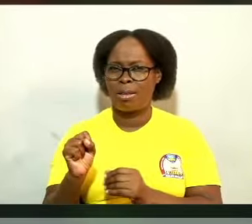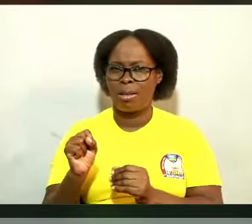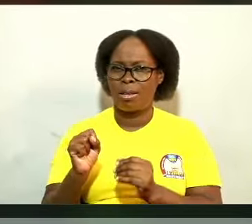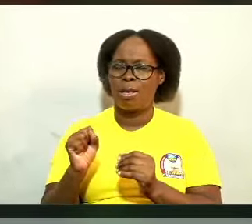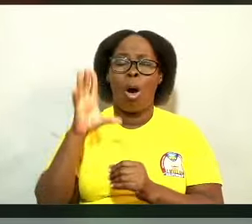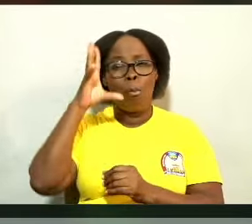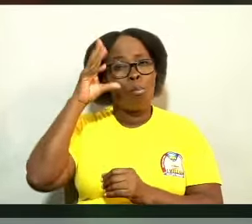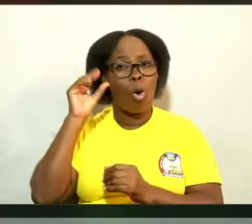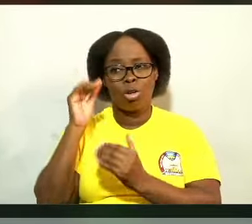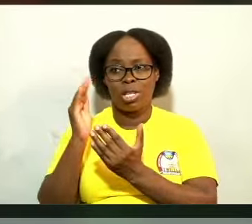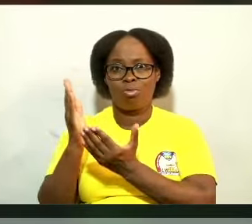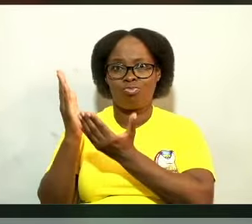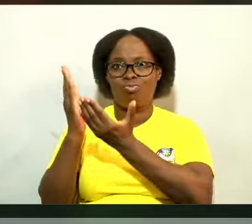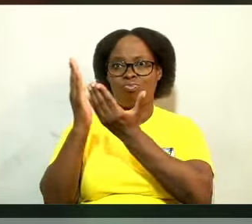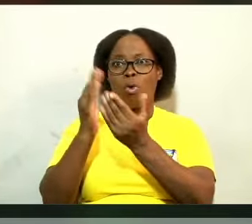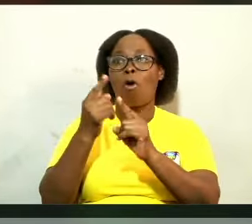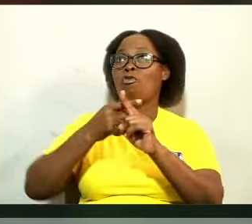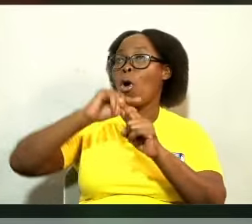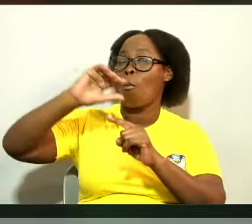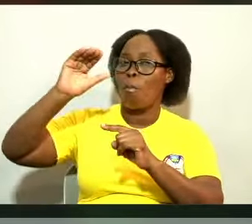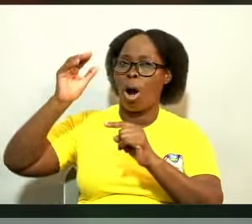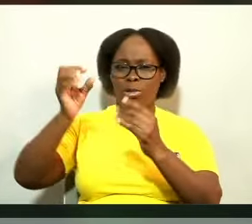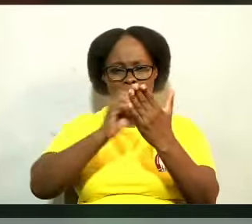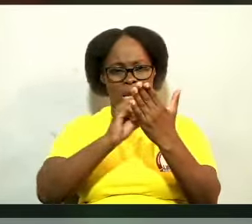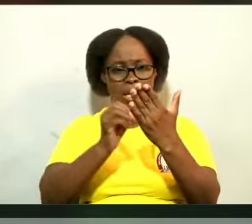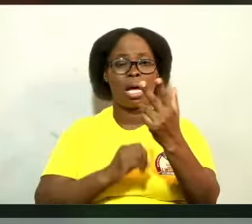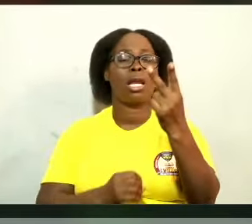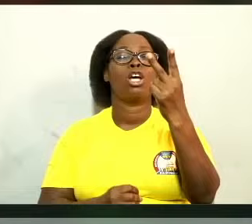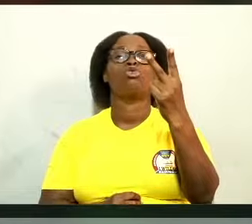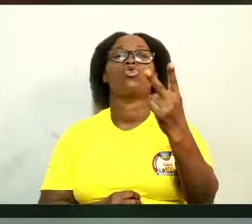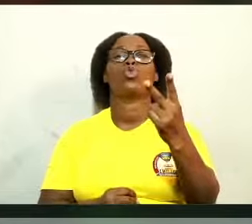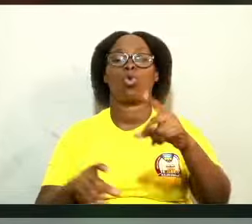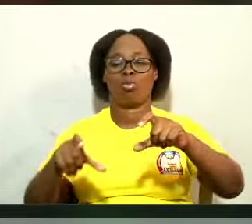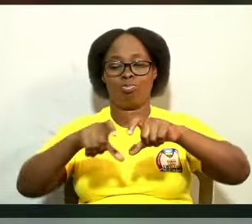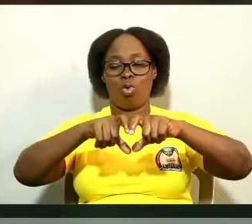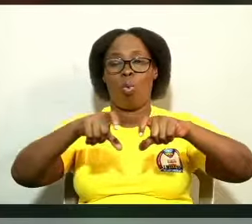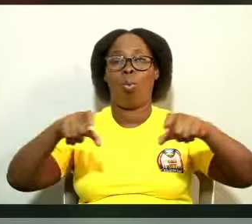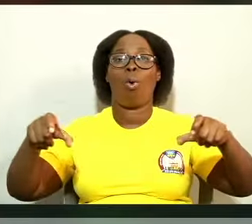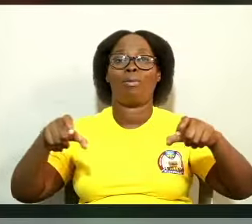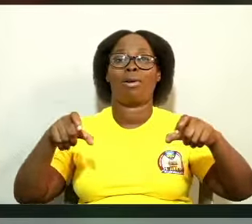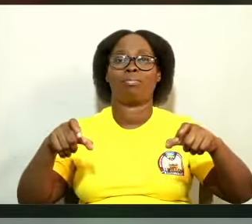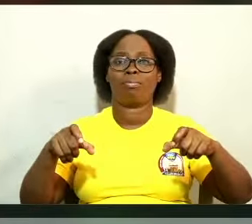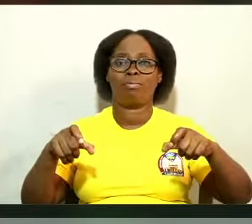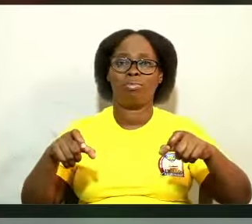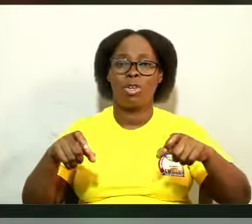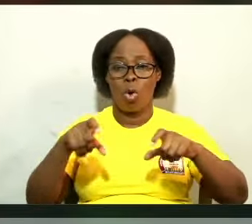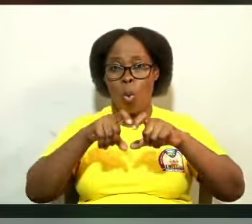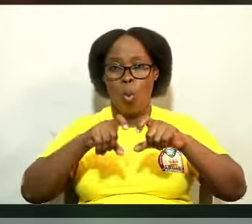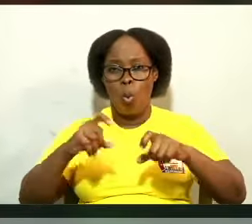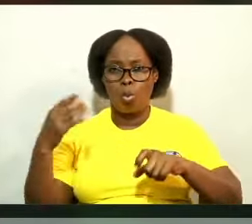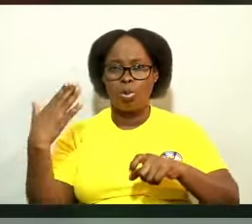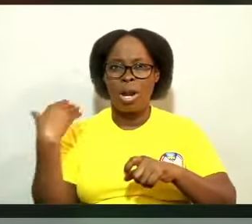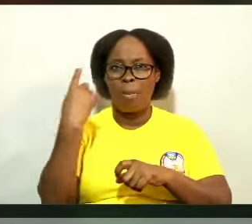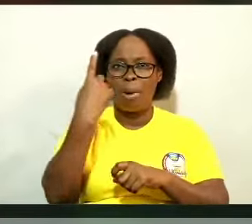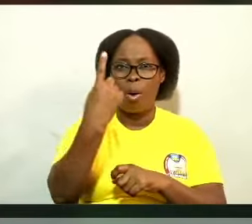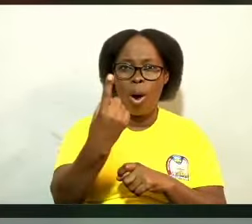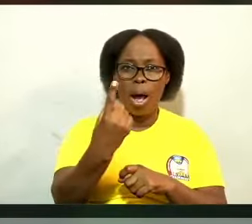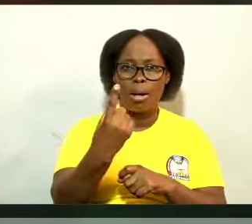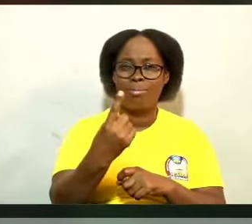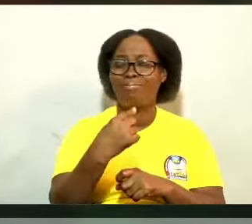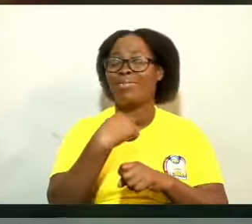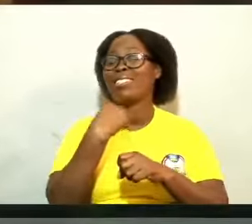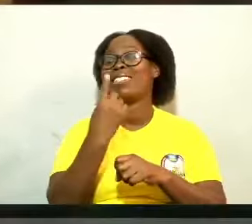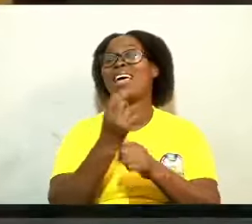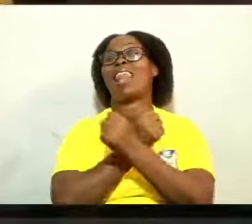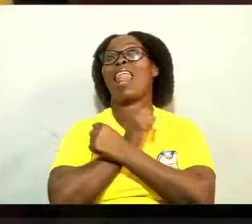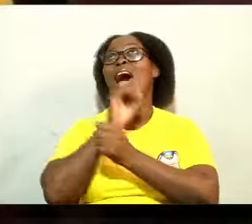nazo, zimeandikwa kwenye mbao ngapi? Mbili. Ubao wa kwanza, pende Bwana Mungu